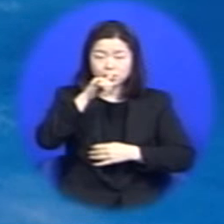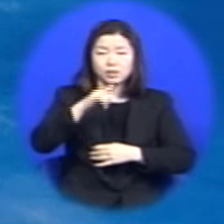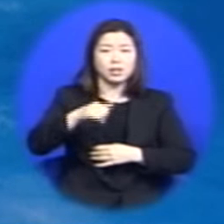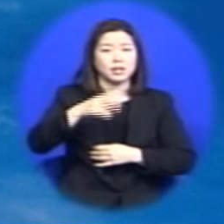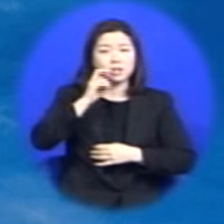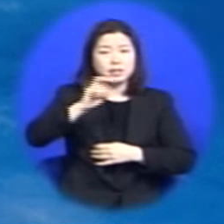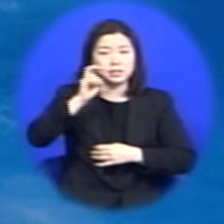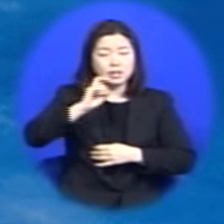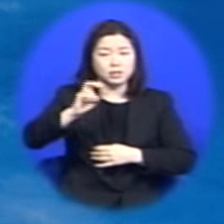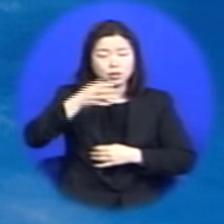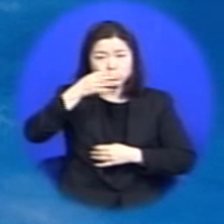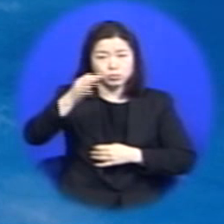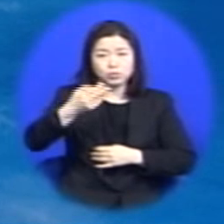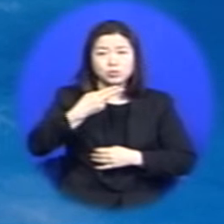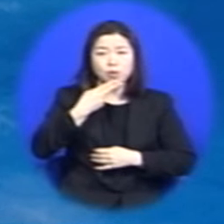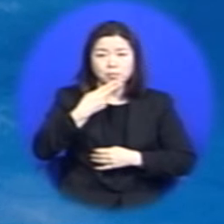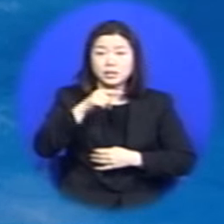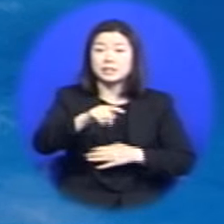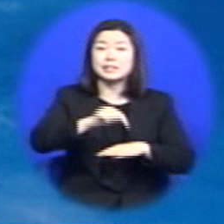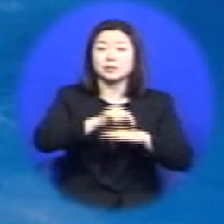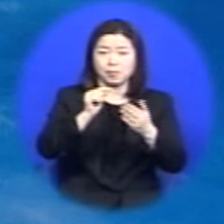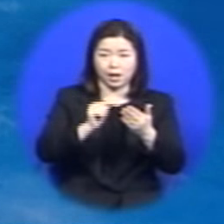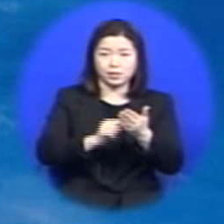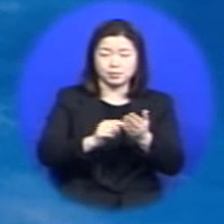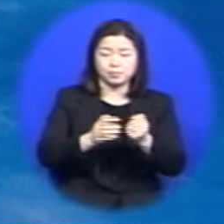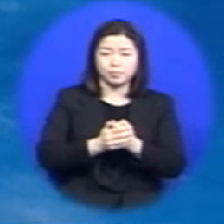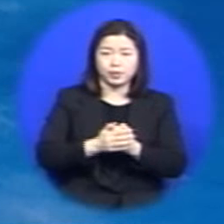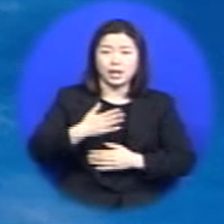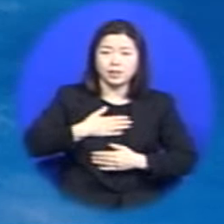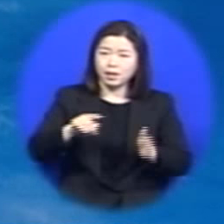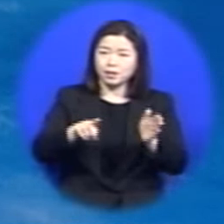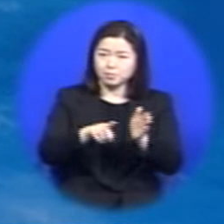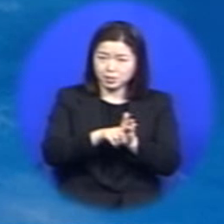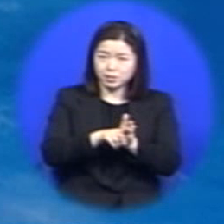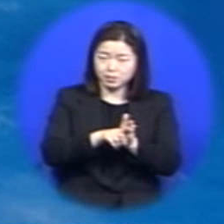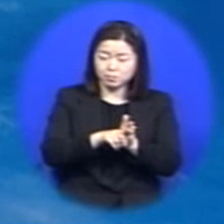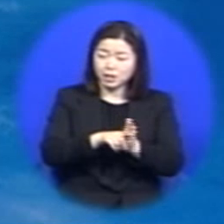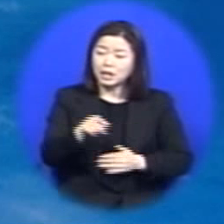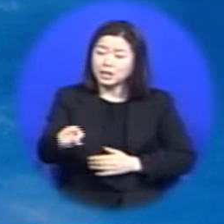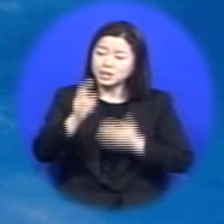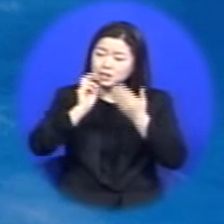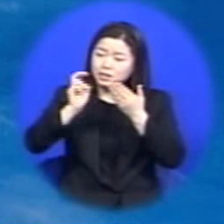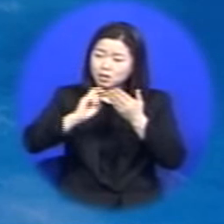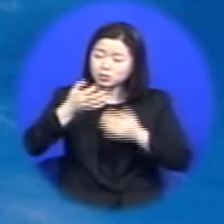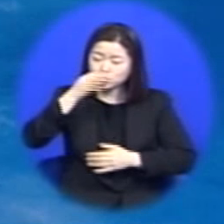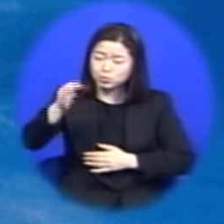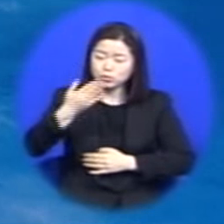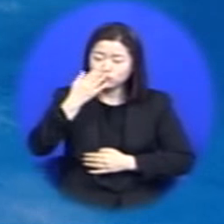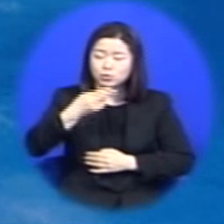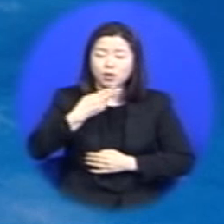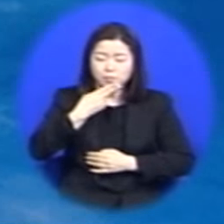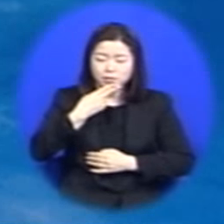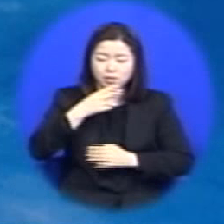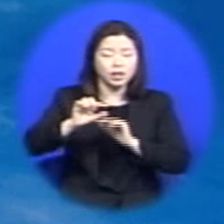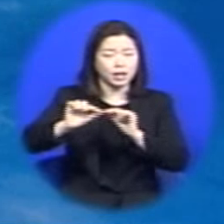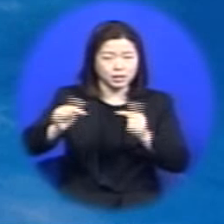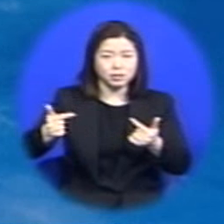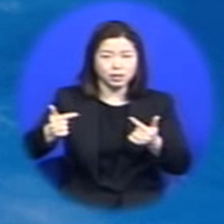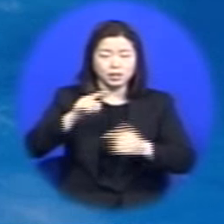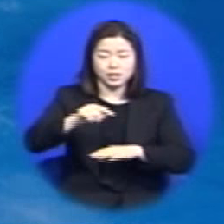찬송가를 부를 수 없는 그 마음. 내 믿음이 이 찬송을 부를 수 있는 믿음이 아니구나. 이게